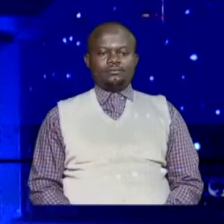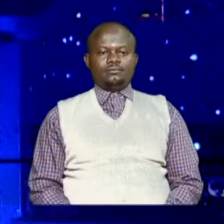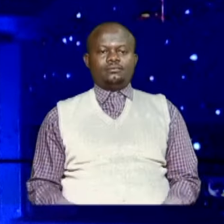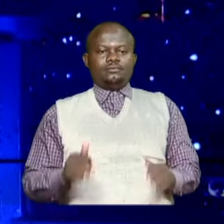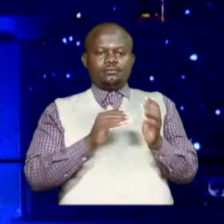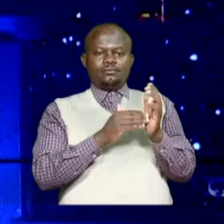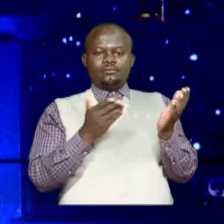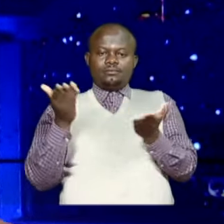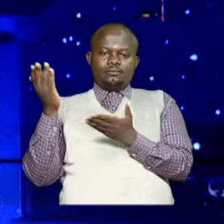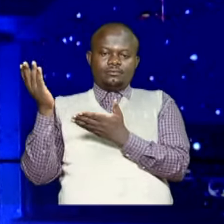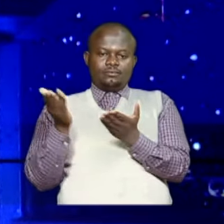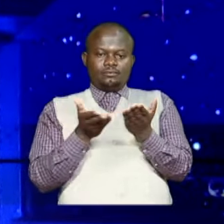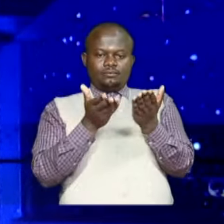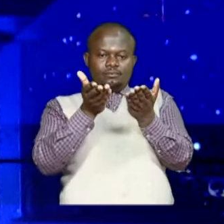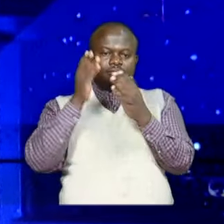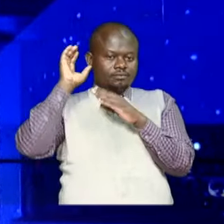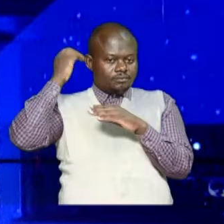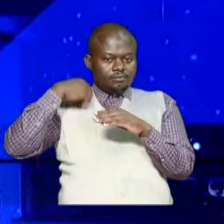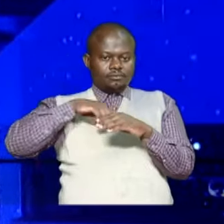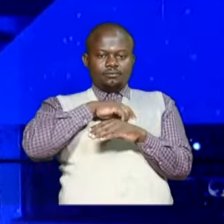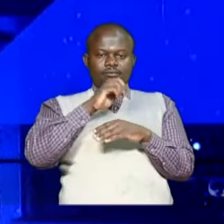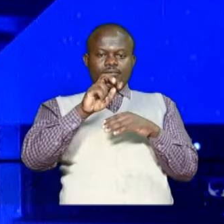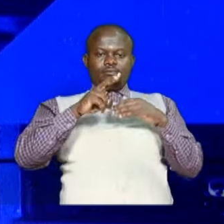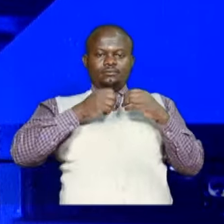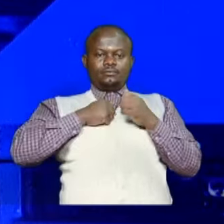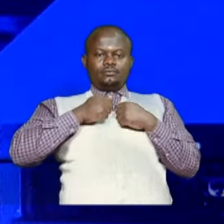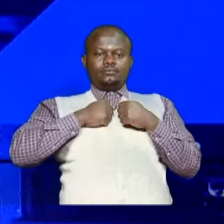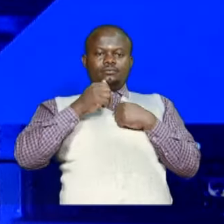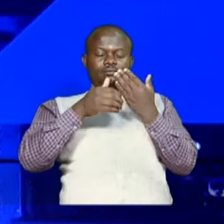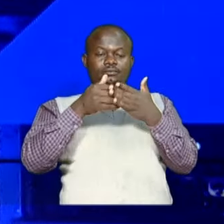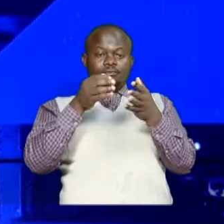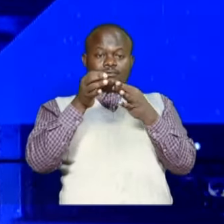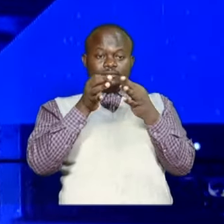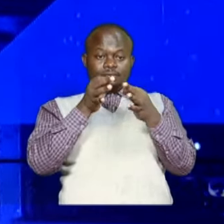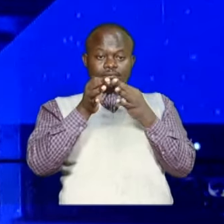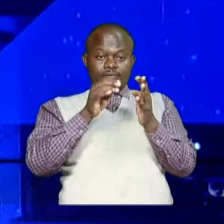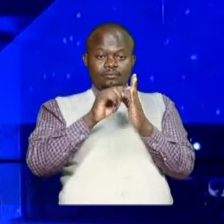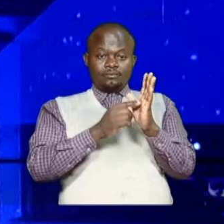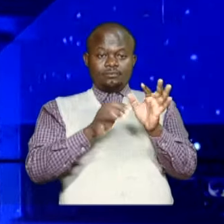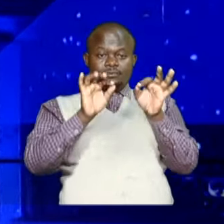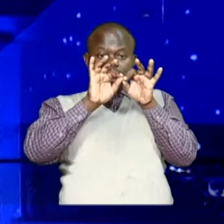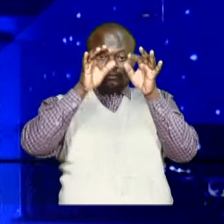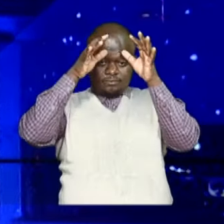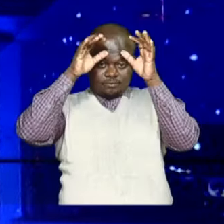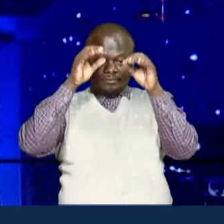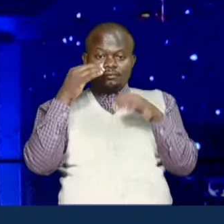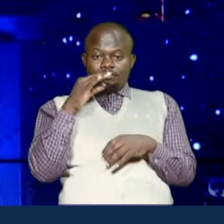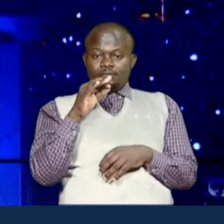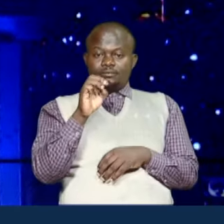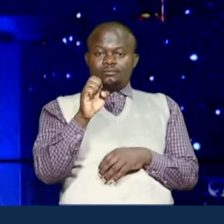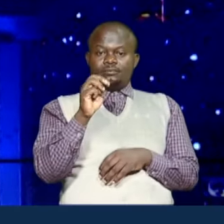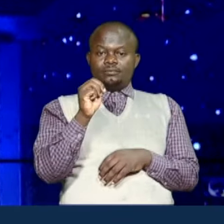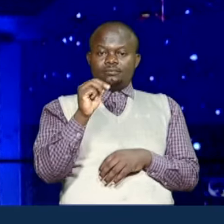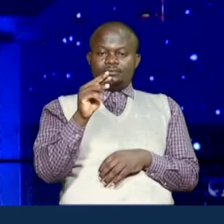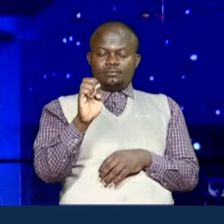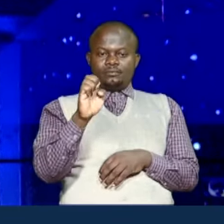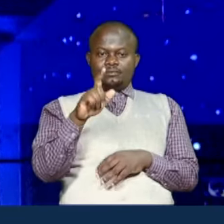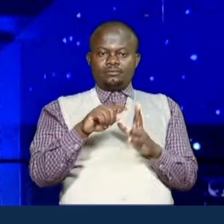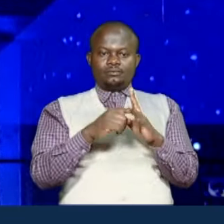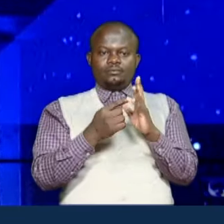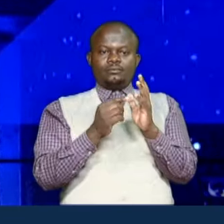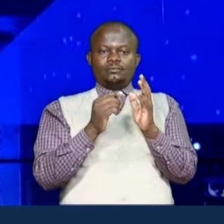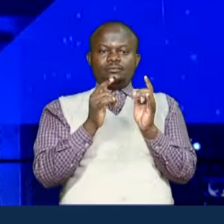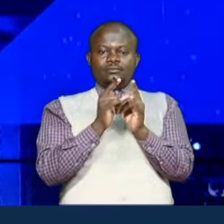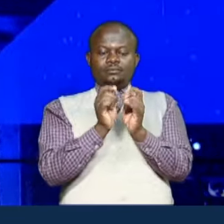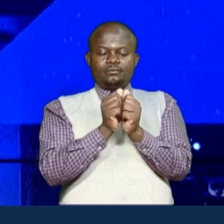Katongere tubahe ikaze muri aya makuru ya Televiziyo Rwanda nari bikomeje mu ngingo z'ingenzi perezida w'Ufaransa Emmanuel Macron yatangije inama ya 19